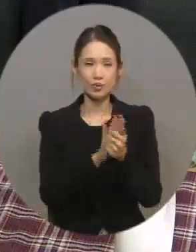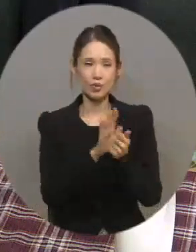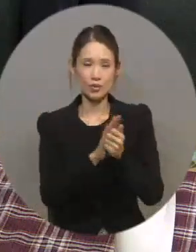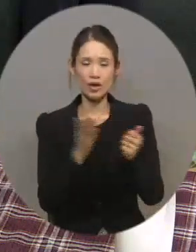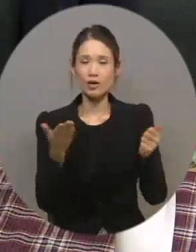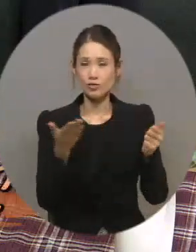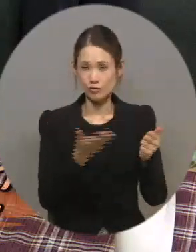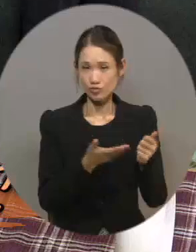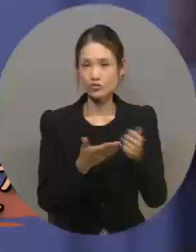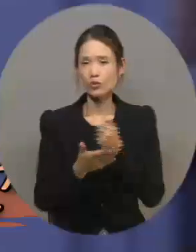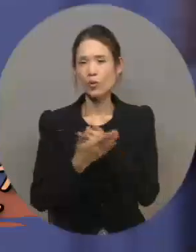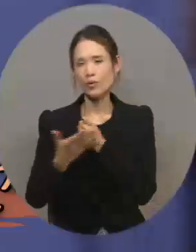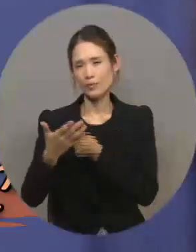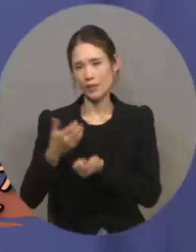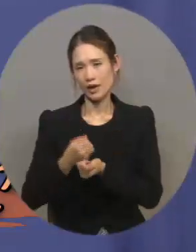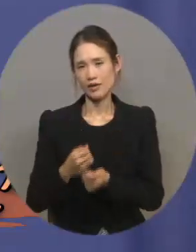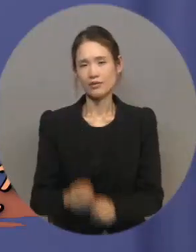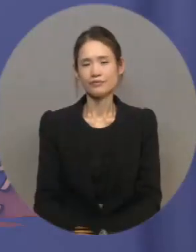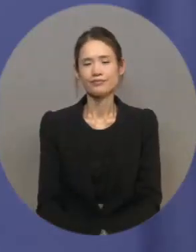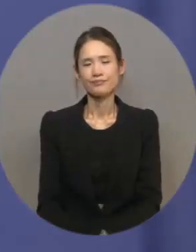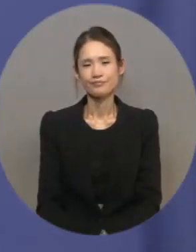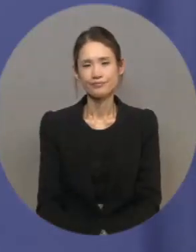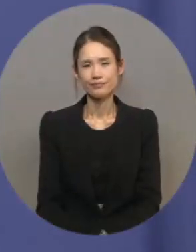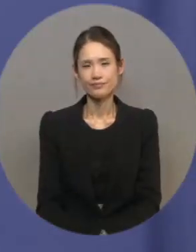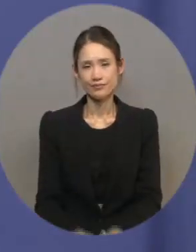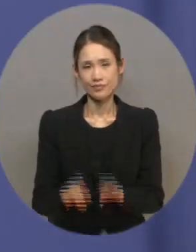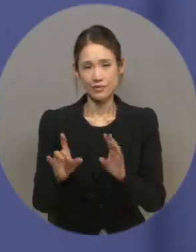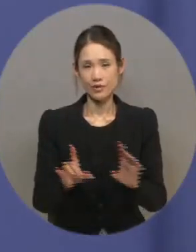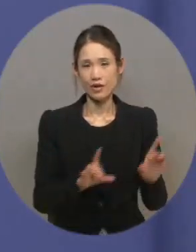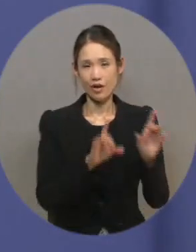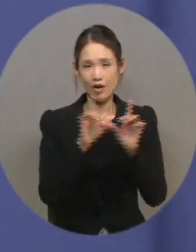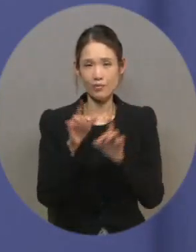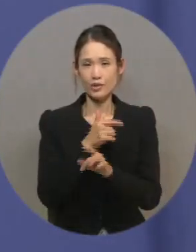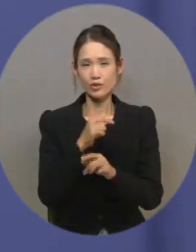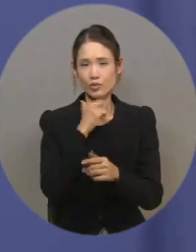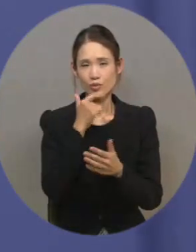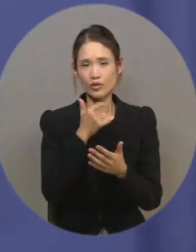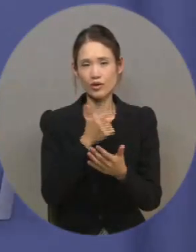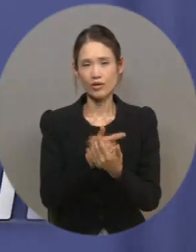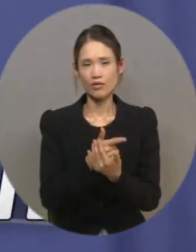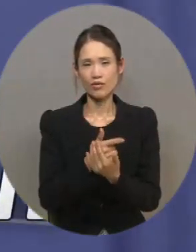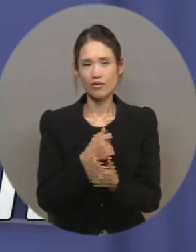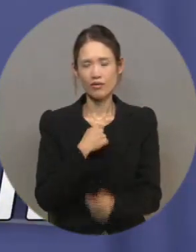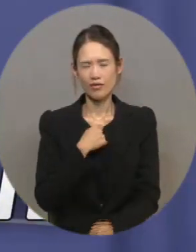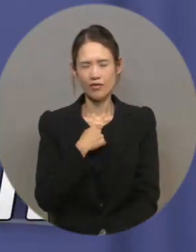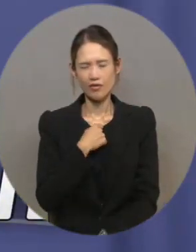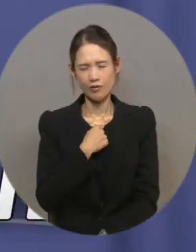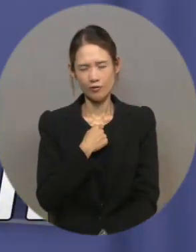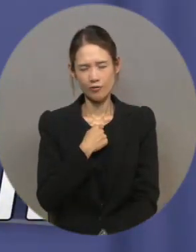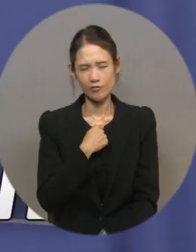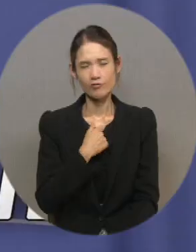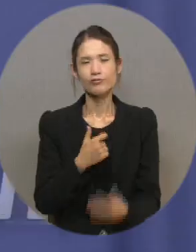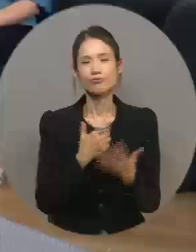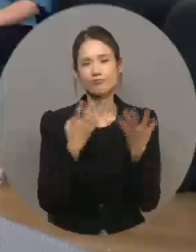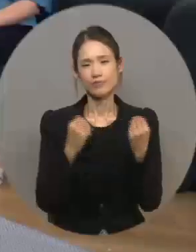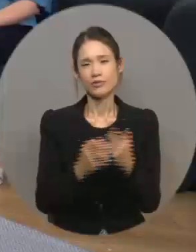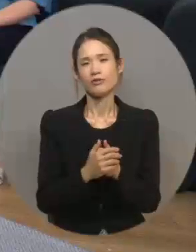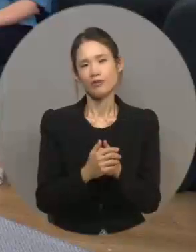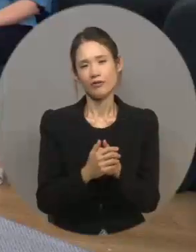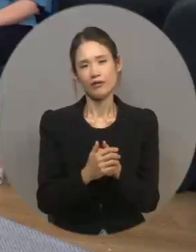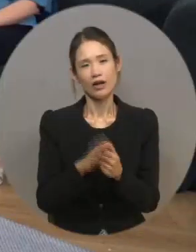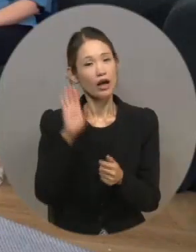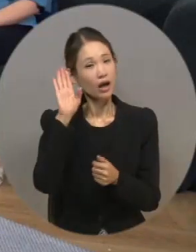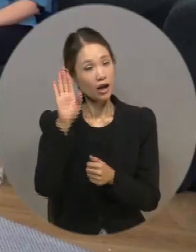도울 수도 있는 네. 것 같습니다. 정말 그 삶 자체가 너무 감동이고 뭉클한 부분이 참 많고요.